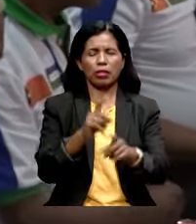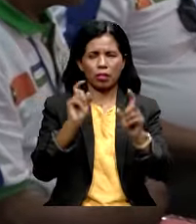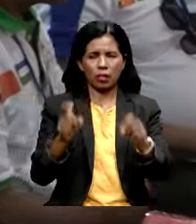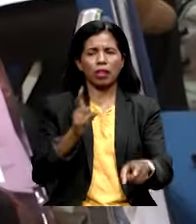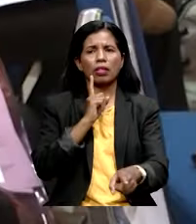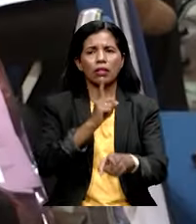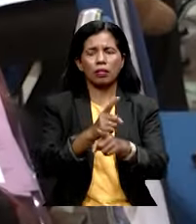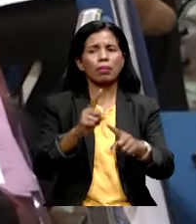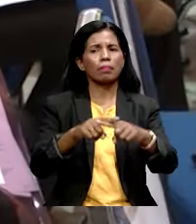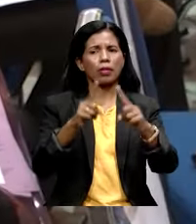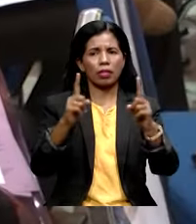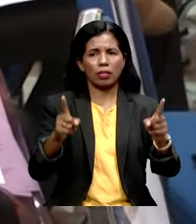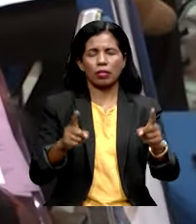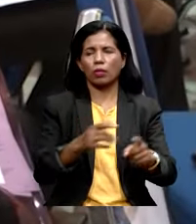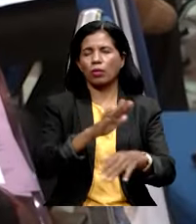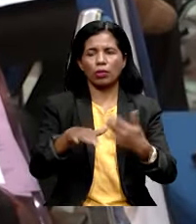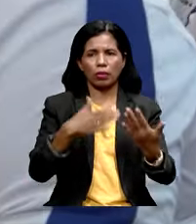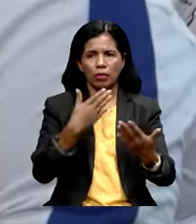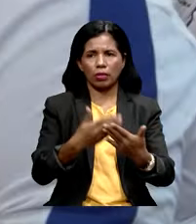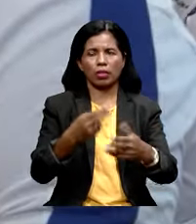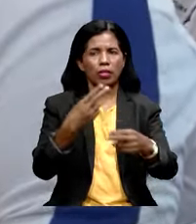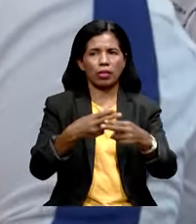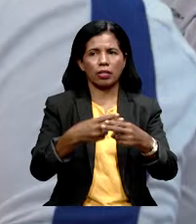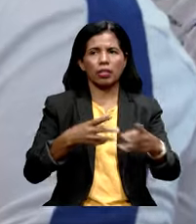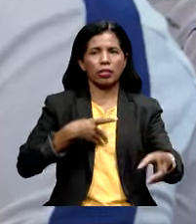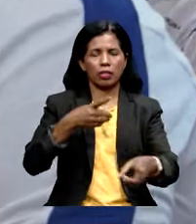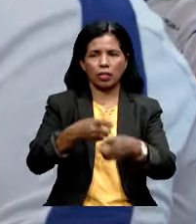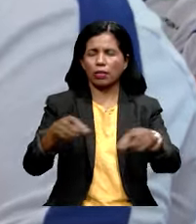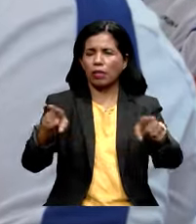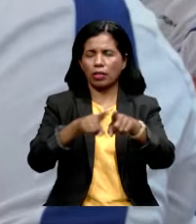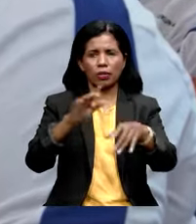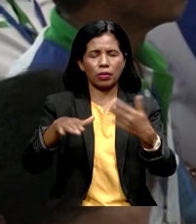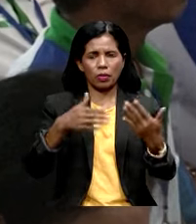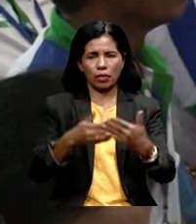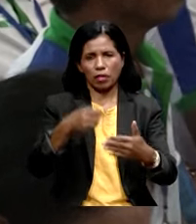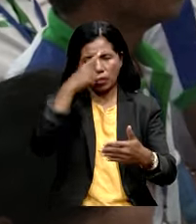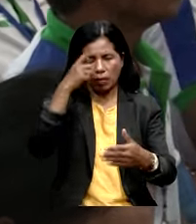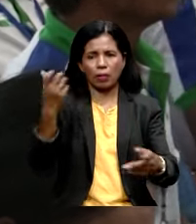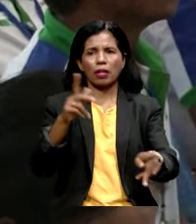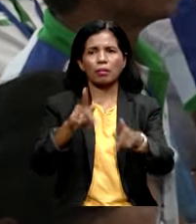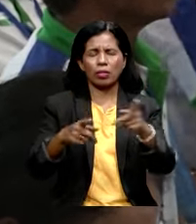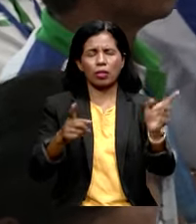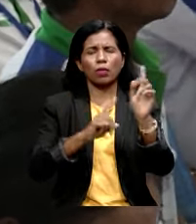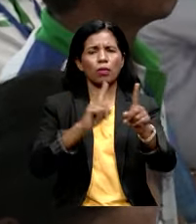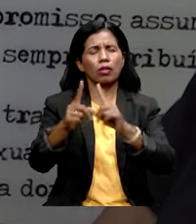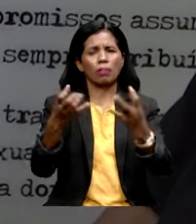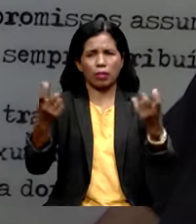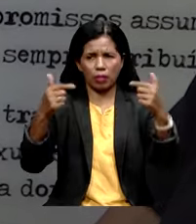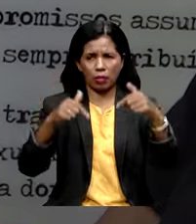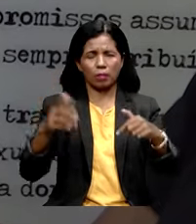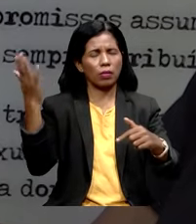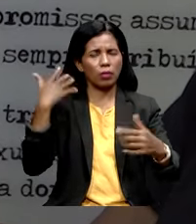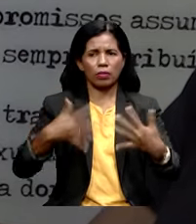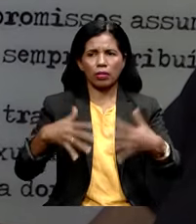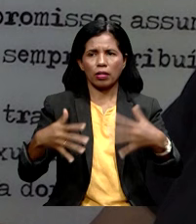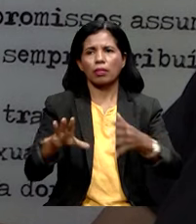be belum tentu Hototo ne be naran sai ne direi tu hanesan hotu tambah si Emma si reklama malu ngai hene mai. Malu uluk funu makasi